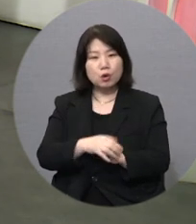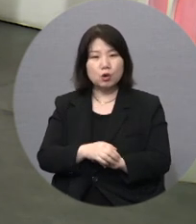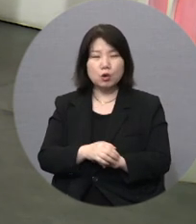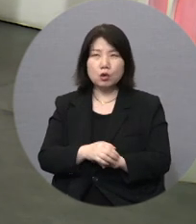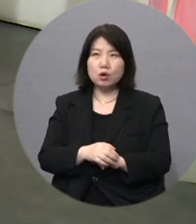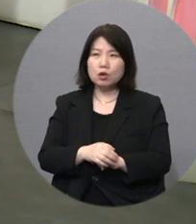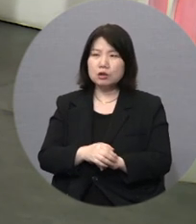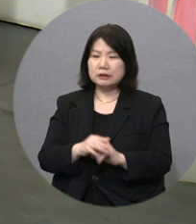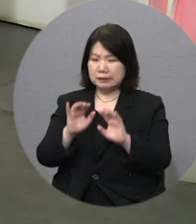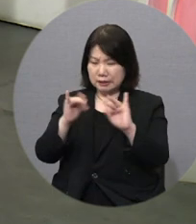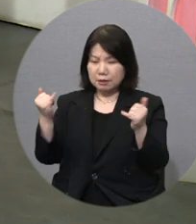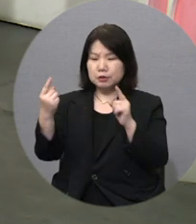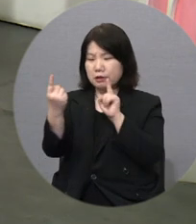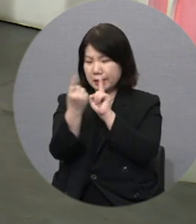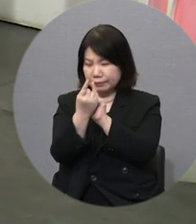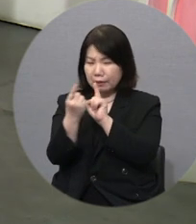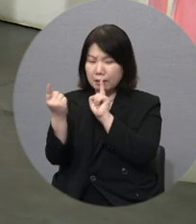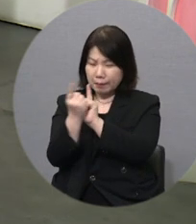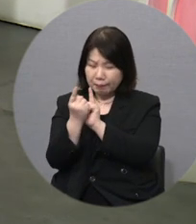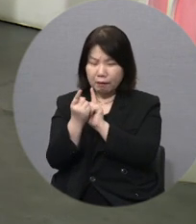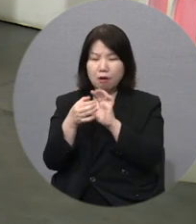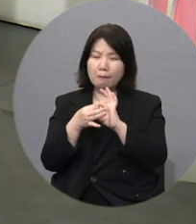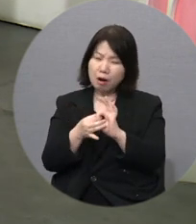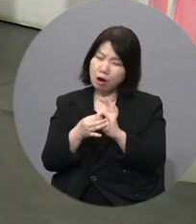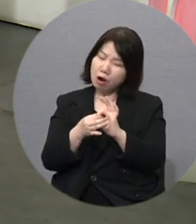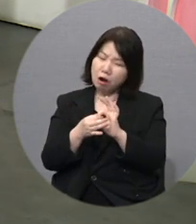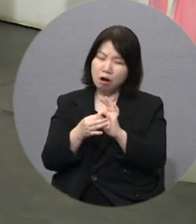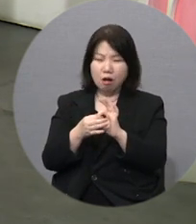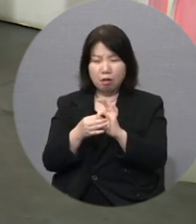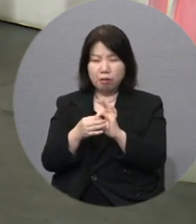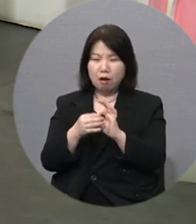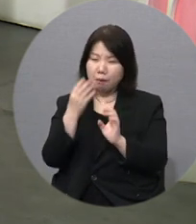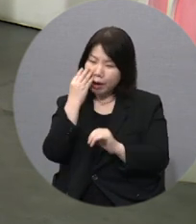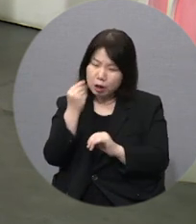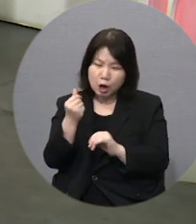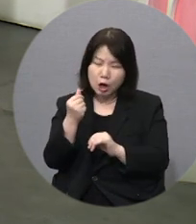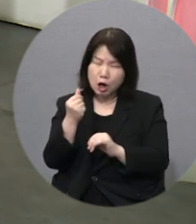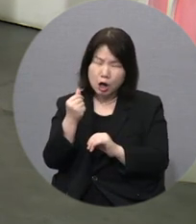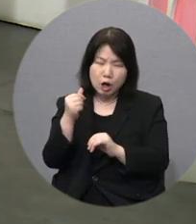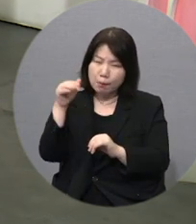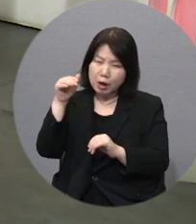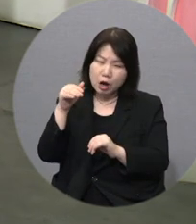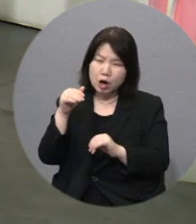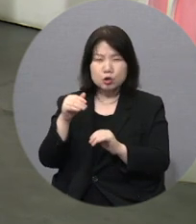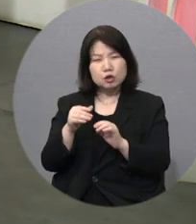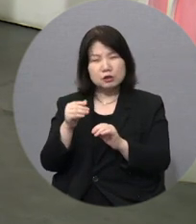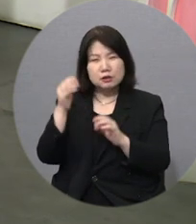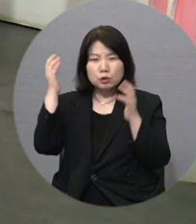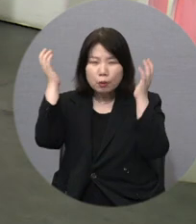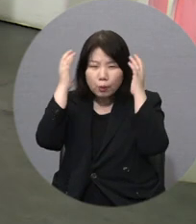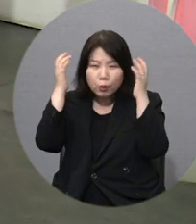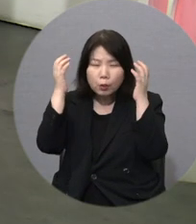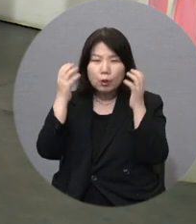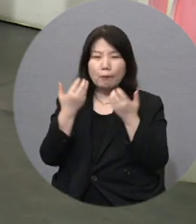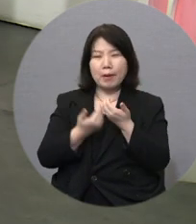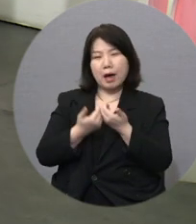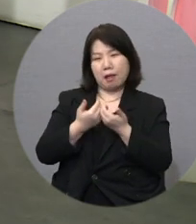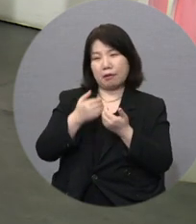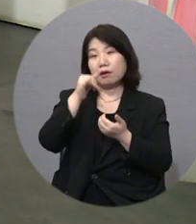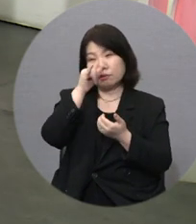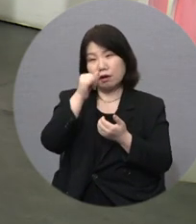사람들 관계도 내뜻대로 되지 않으니까 그도 힘들고 그런 것들 쌓이고 하는 것도